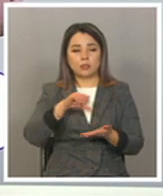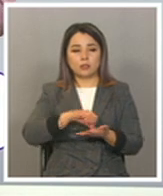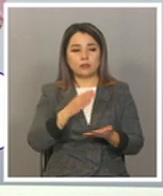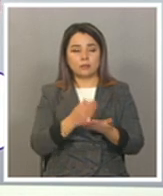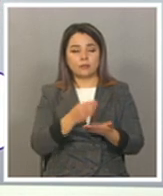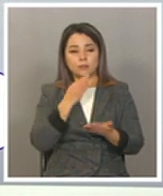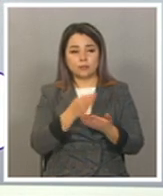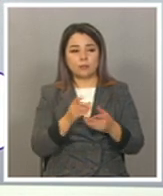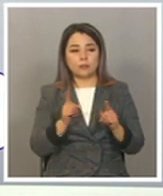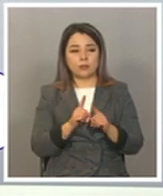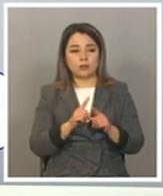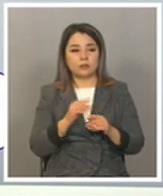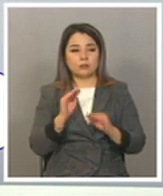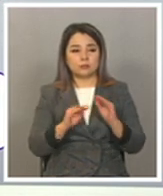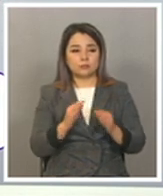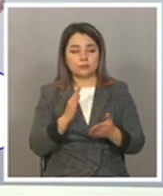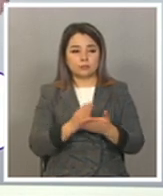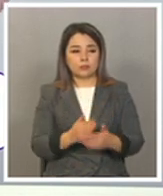бірдей. Оны жоғарыда